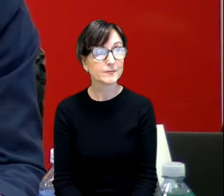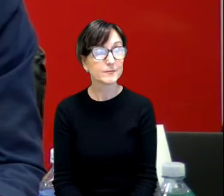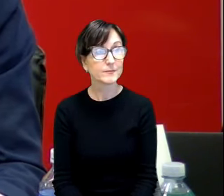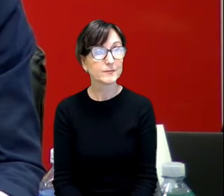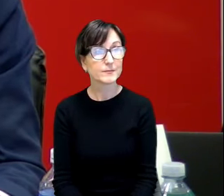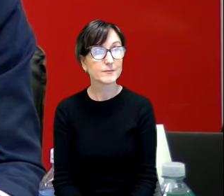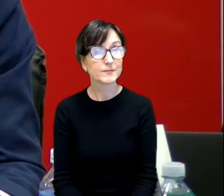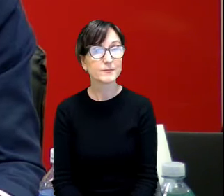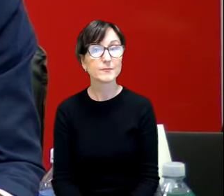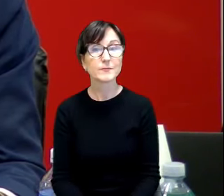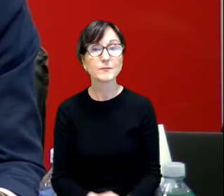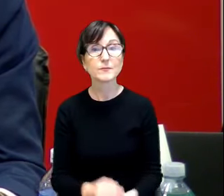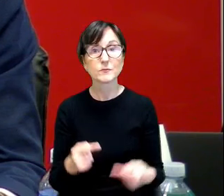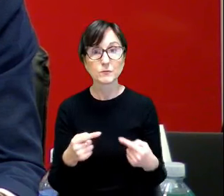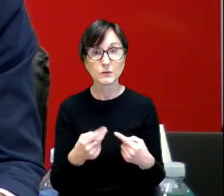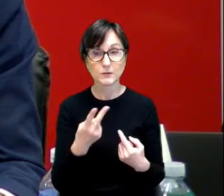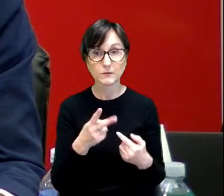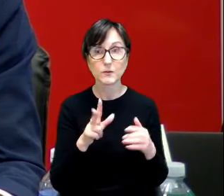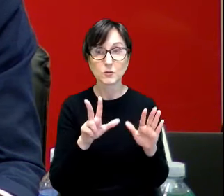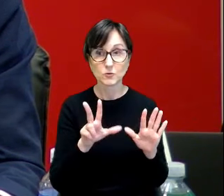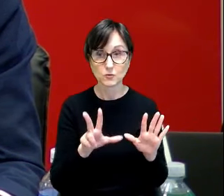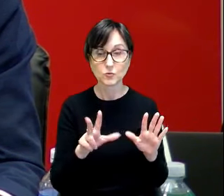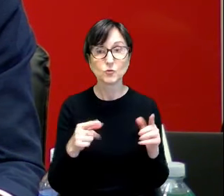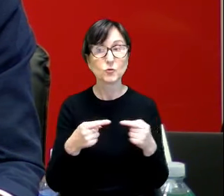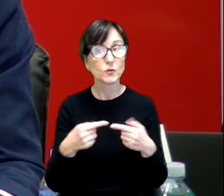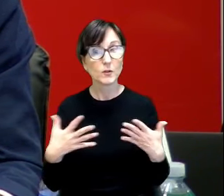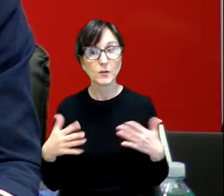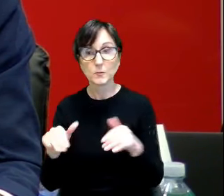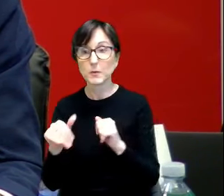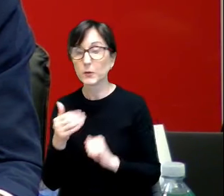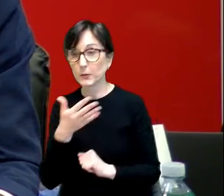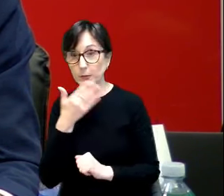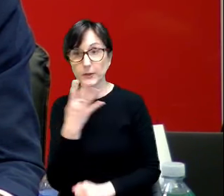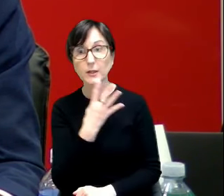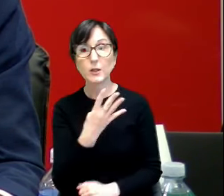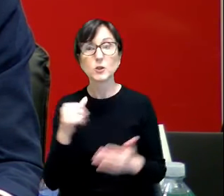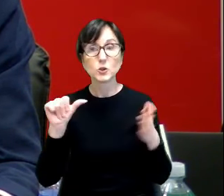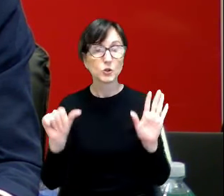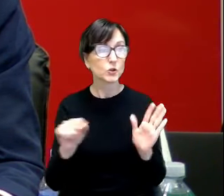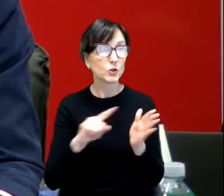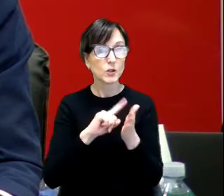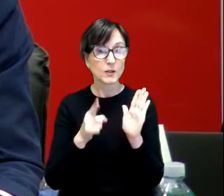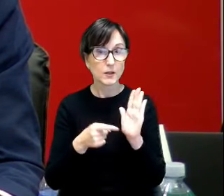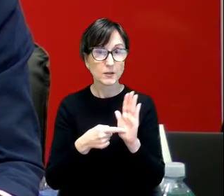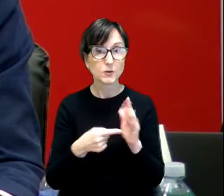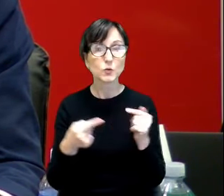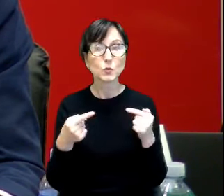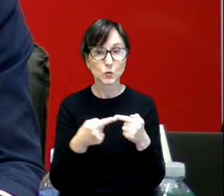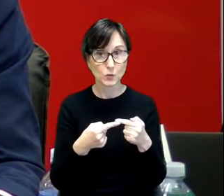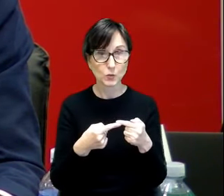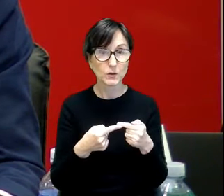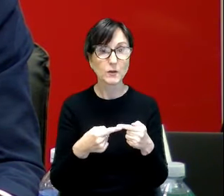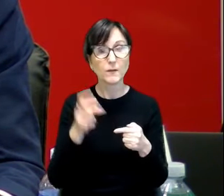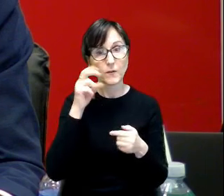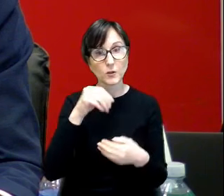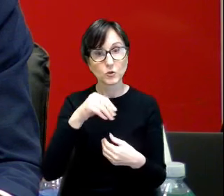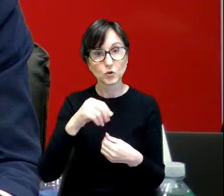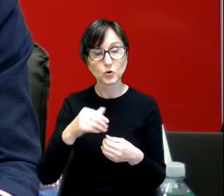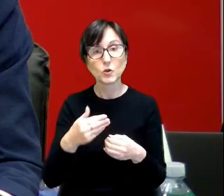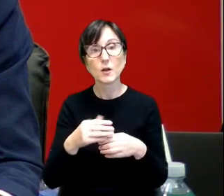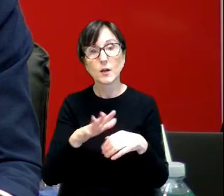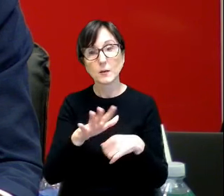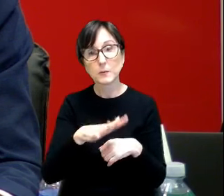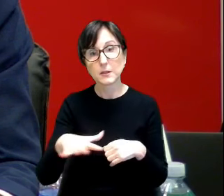už 28 prieš ir susilaikiusių nėra ačiū 46 klausimas dėl sutikimo įkeisti valstybinės žemės sklypo litorinos